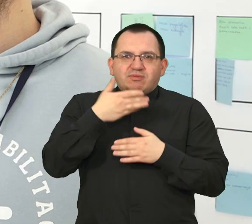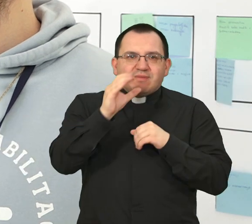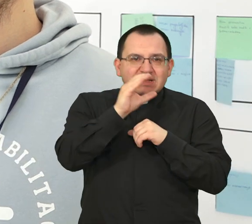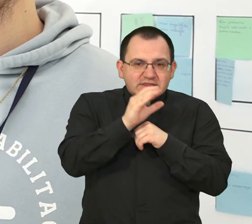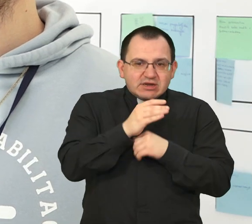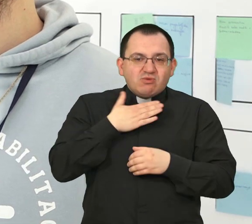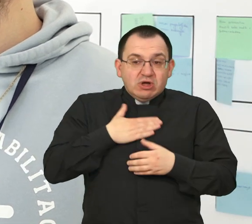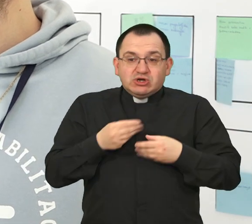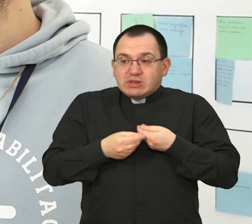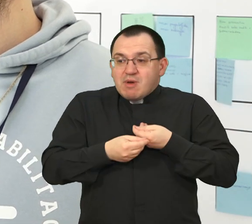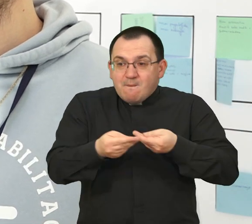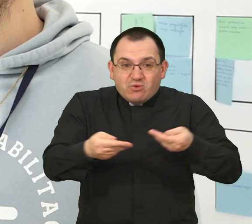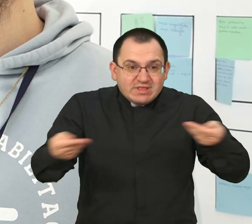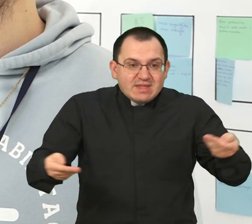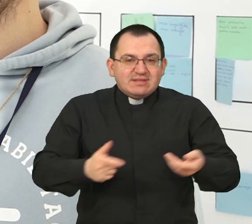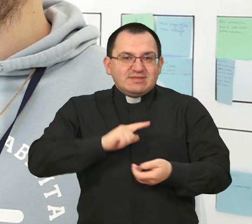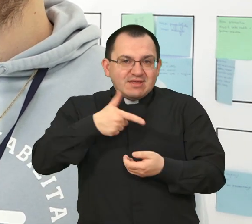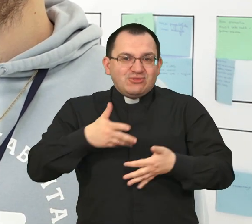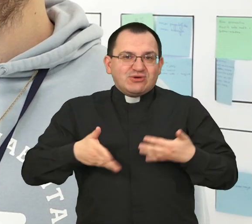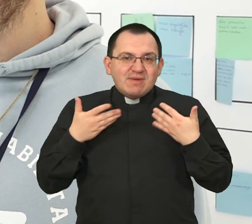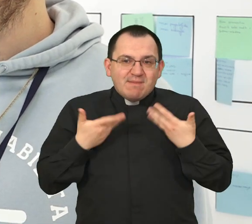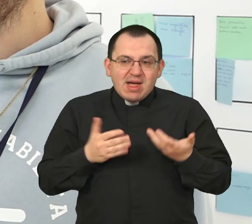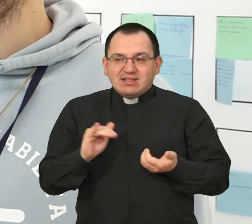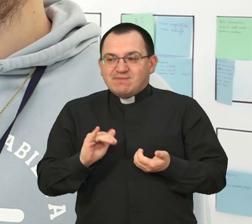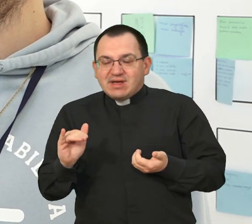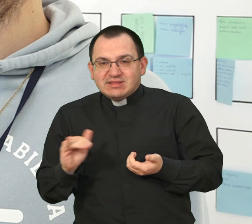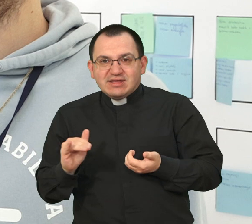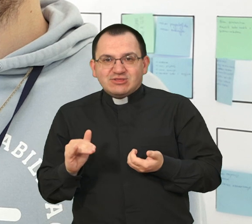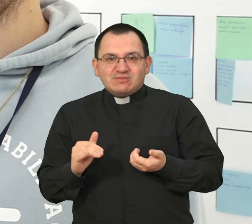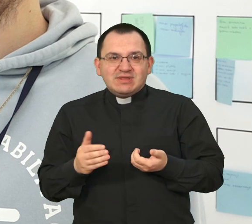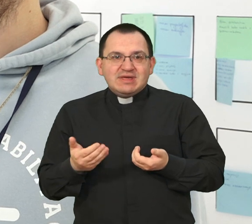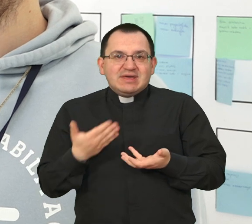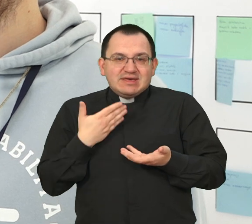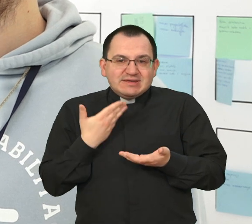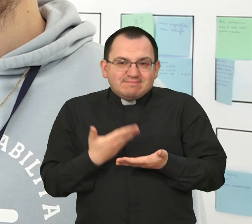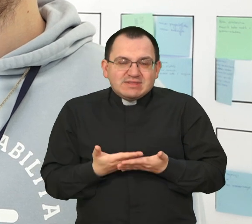i podijeliti s drugim mladima i djecom i zapravo kroz